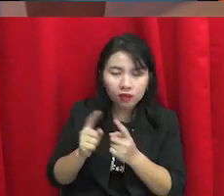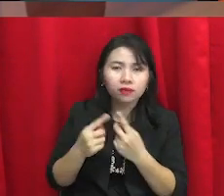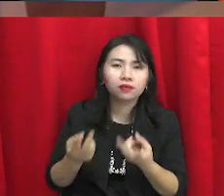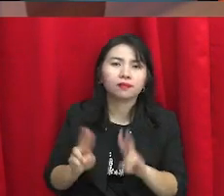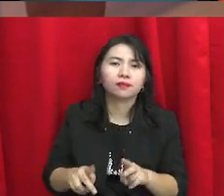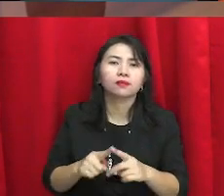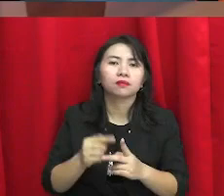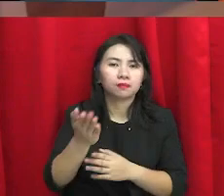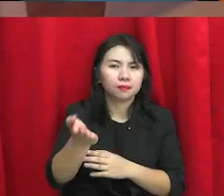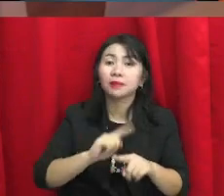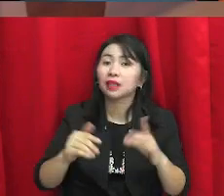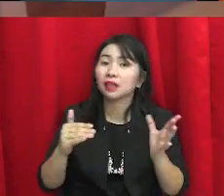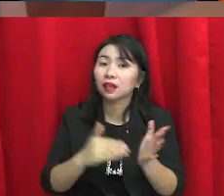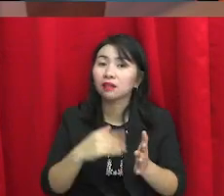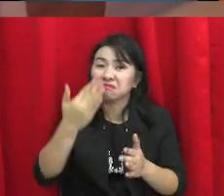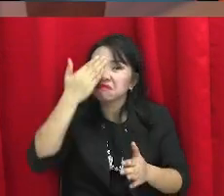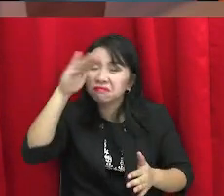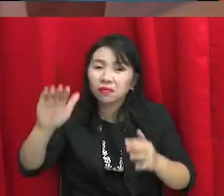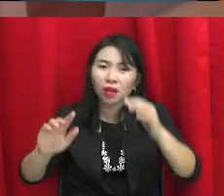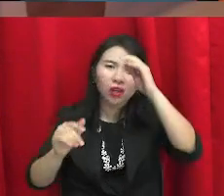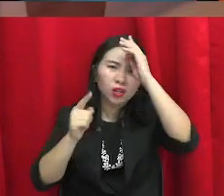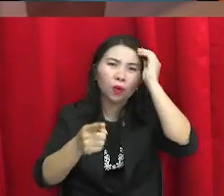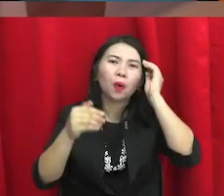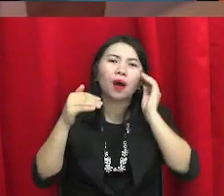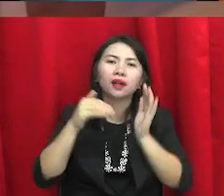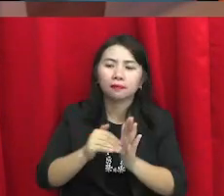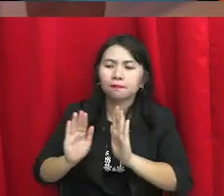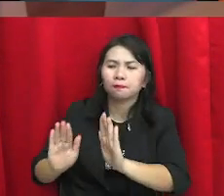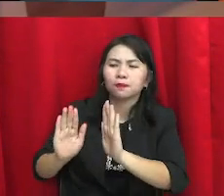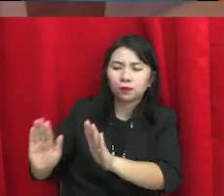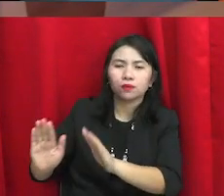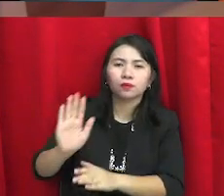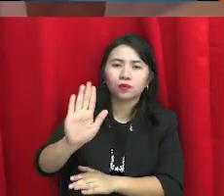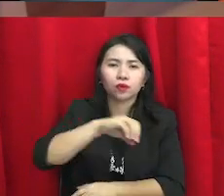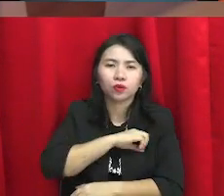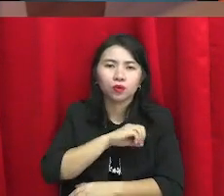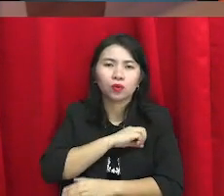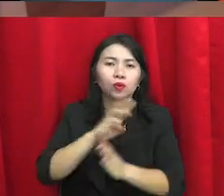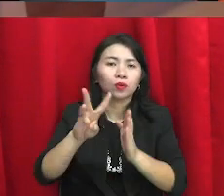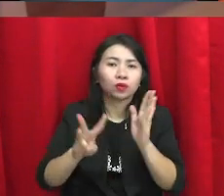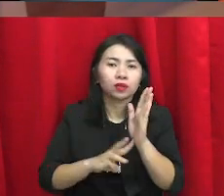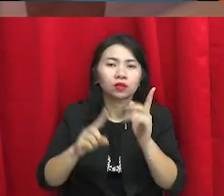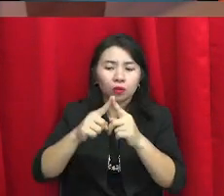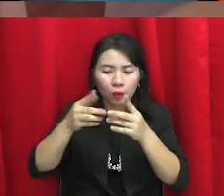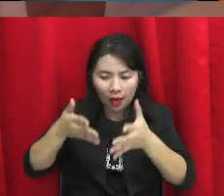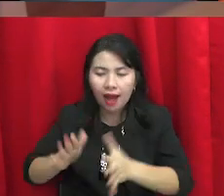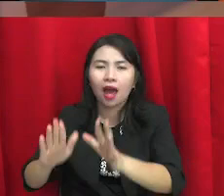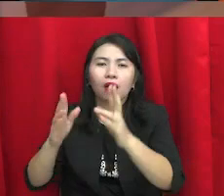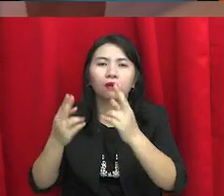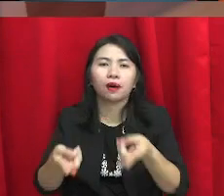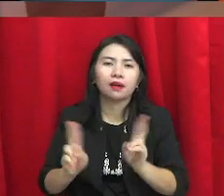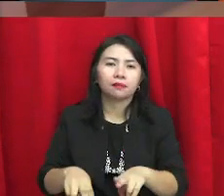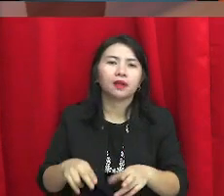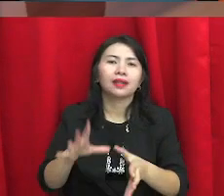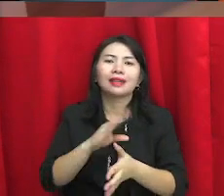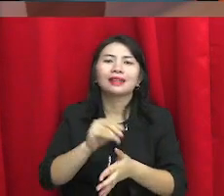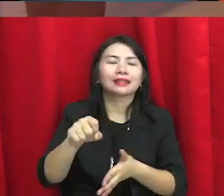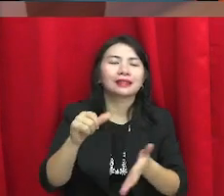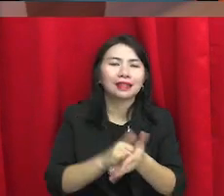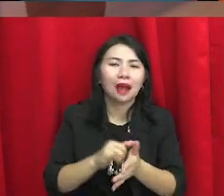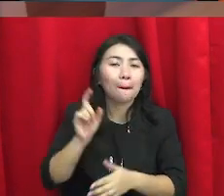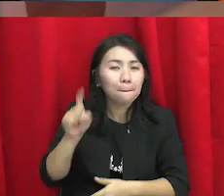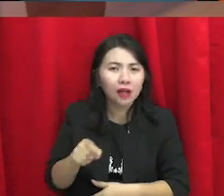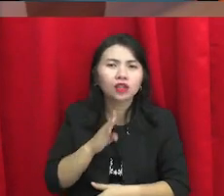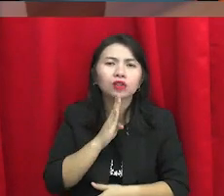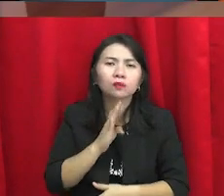hindi nyo alam, you are insisting your will na pahintulutan ng Diyos. Yan ang dapat na pagkaingatan